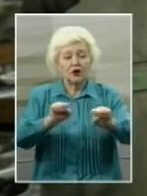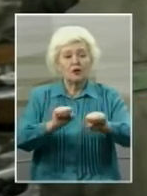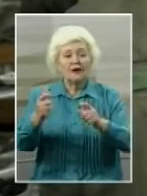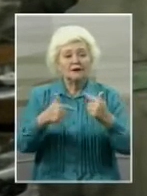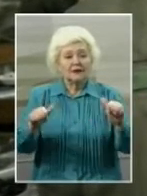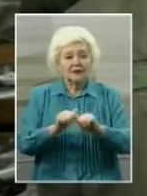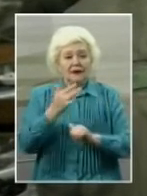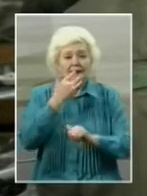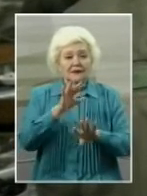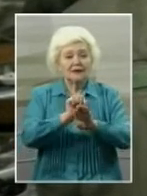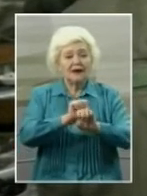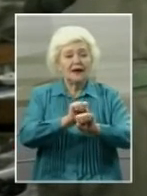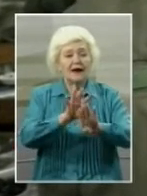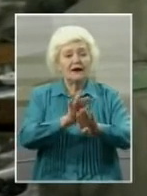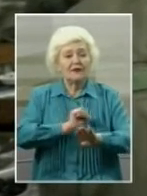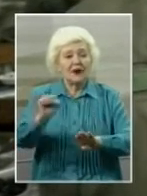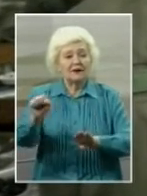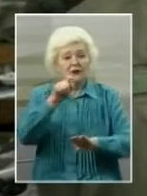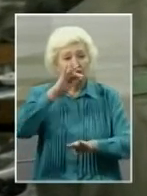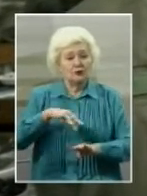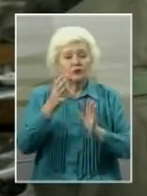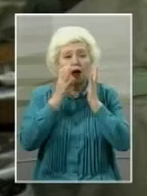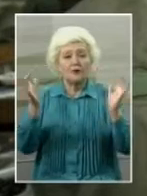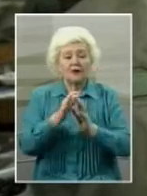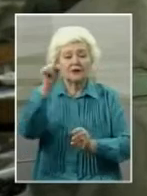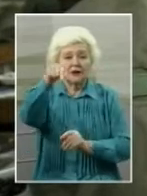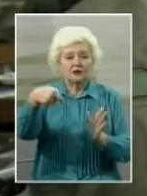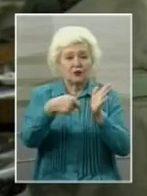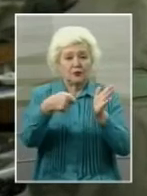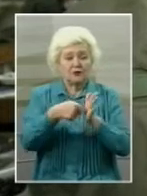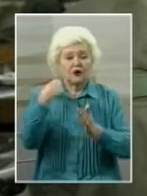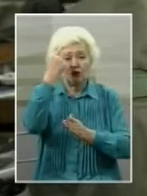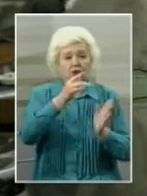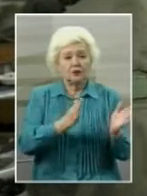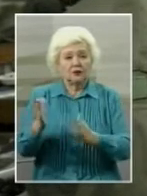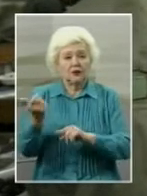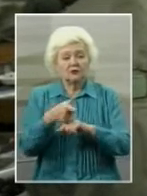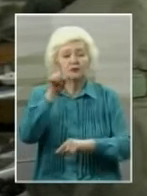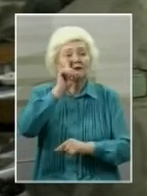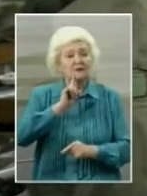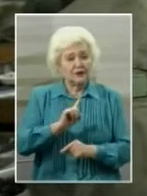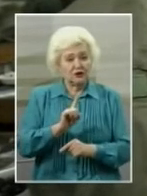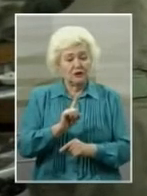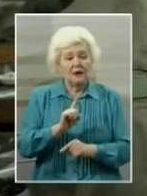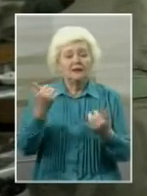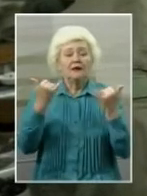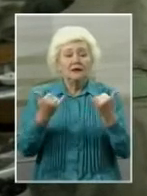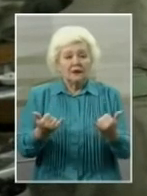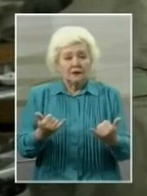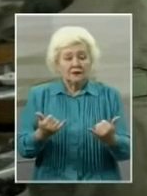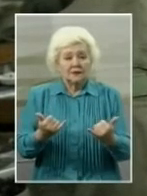частини та Національної гвардії України дуже піклуються про те, щоб харчування особового складу було дуже смачним.